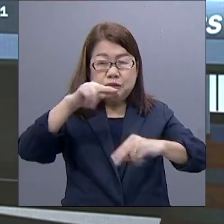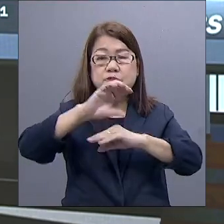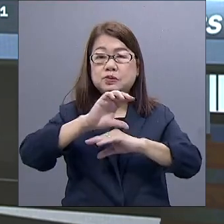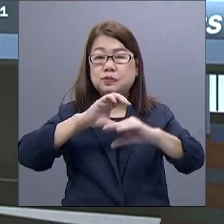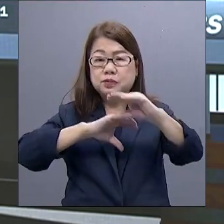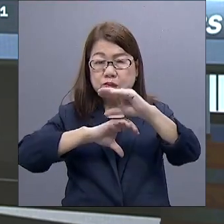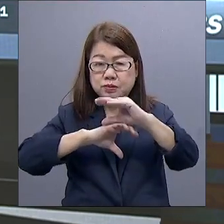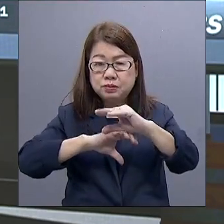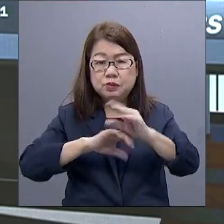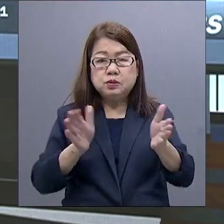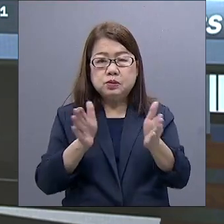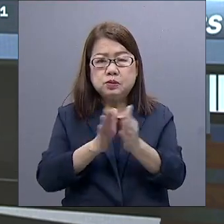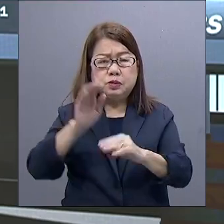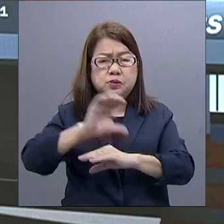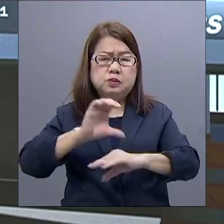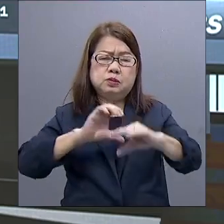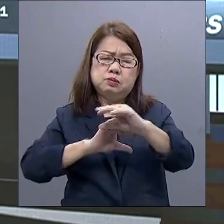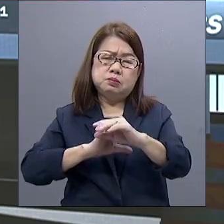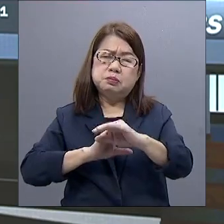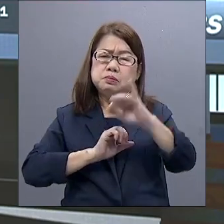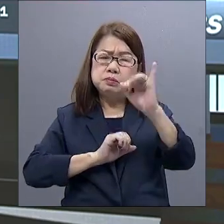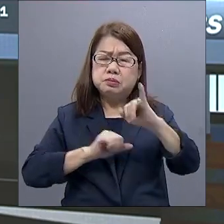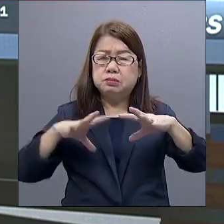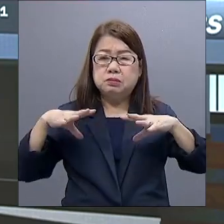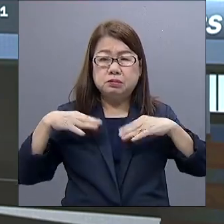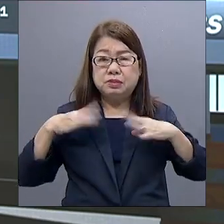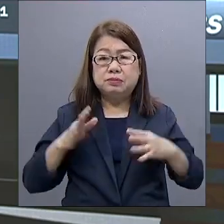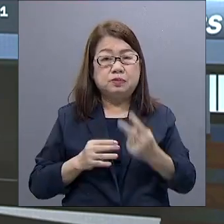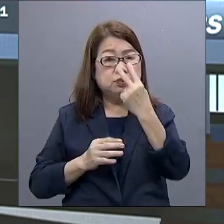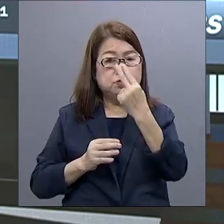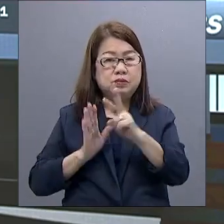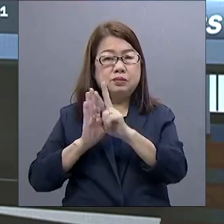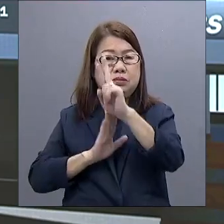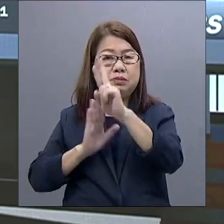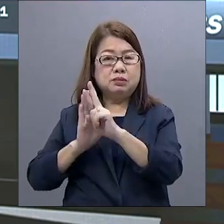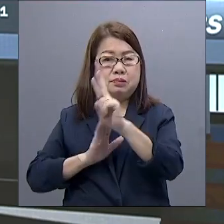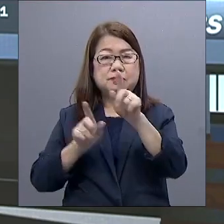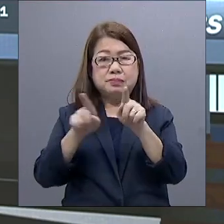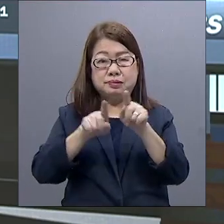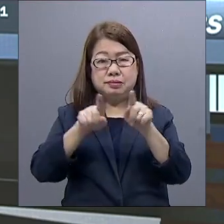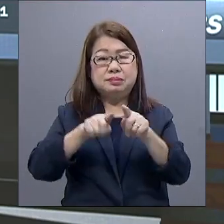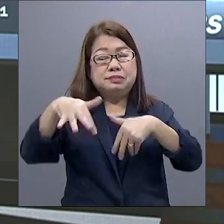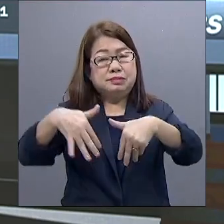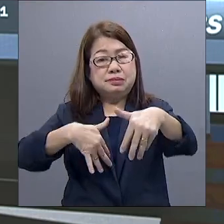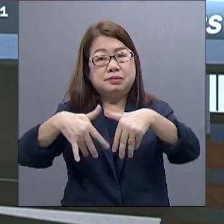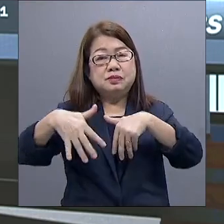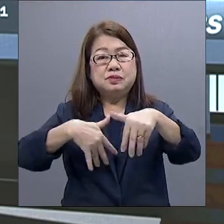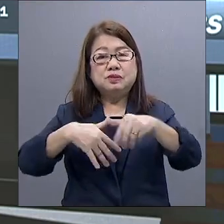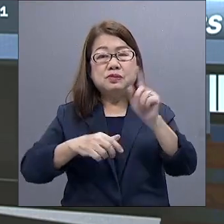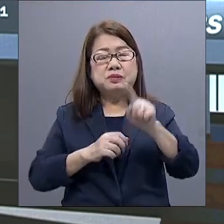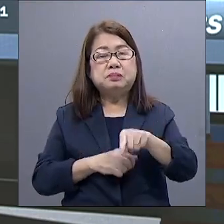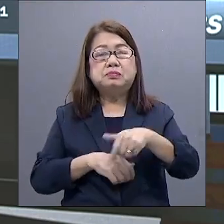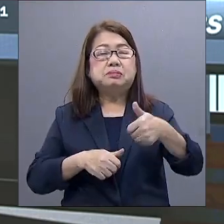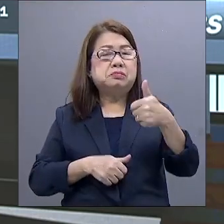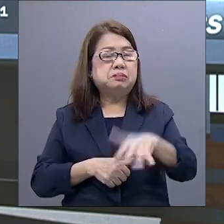้าร ครงการอะไรตๆ หลายเรื่องๆอัี้เราไปกทจงAME เช่นเดีวกันเลยค่ะชอบานที่นั่นนะค่ะ ก็ Ira